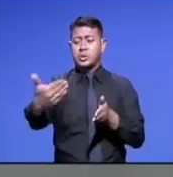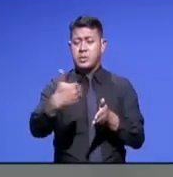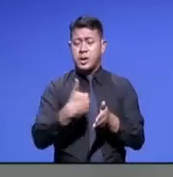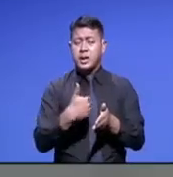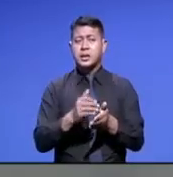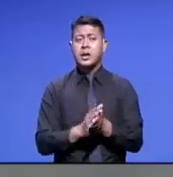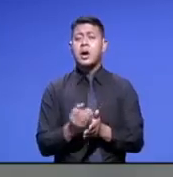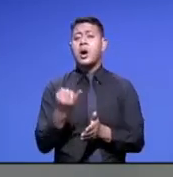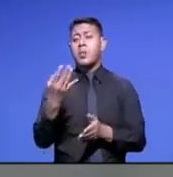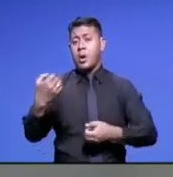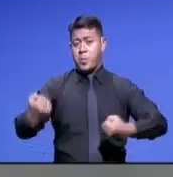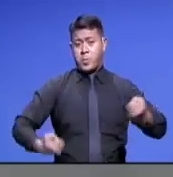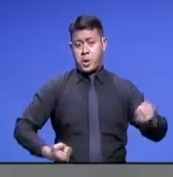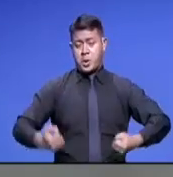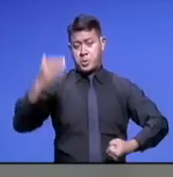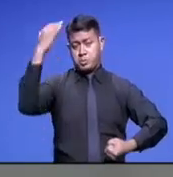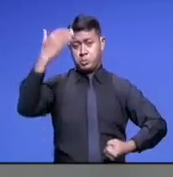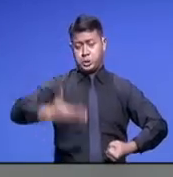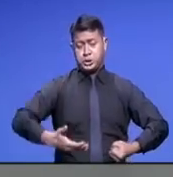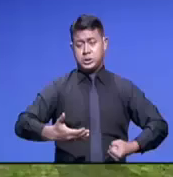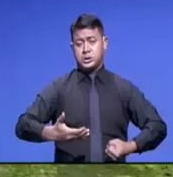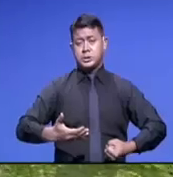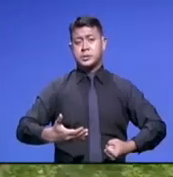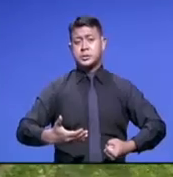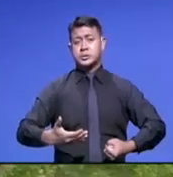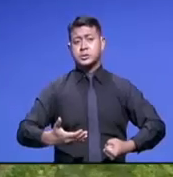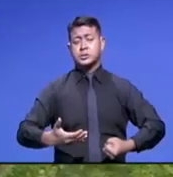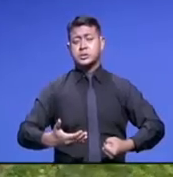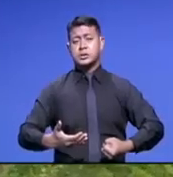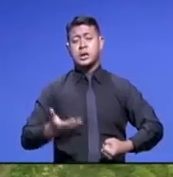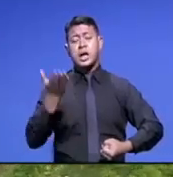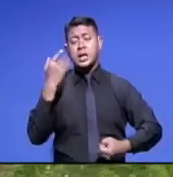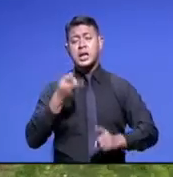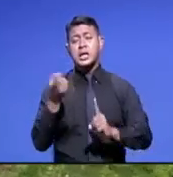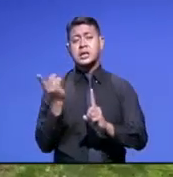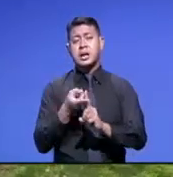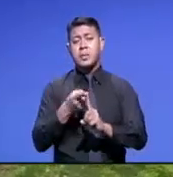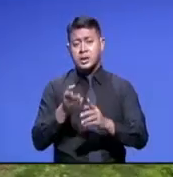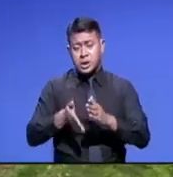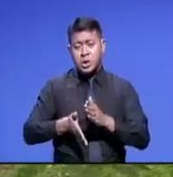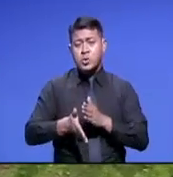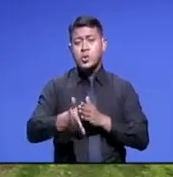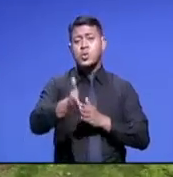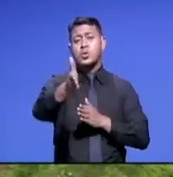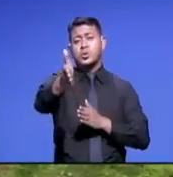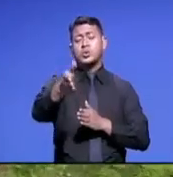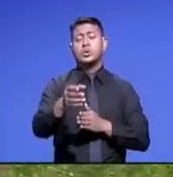beberapa bus yang melintasi di sini yang membawa mudik bersama misalkan, ini tadi terpaksa diluruskan begitu untuk